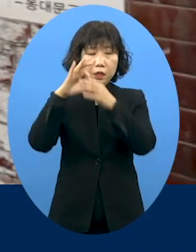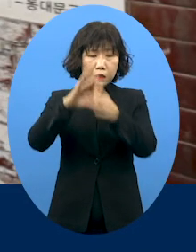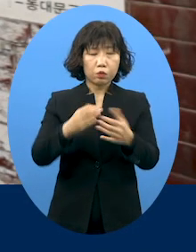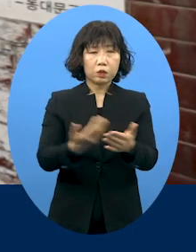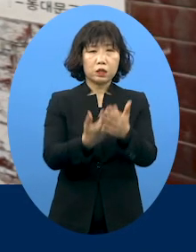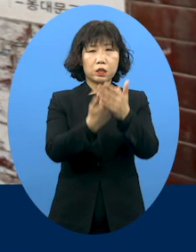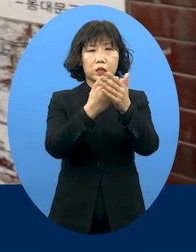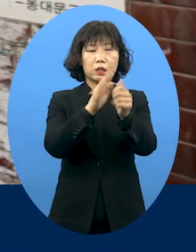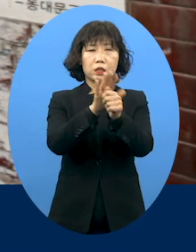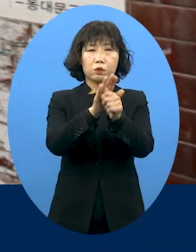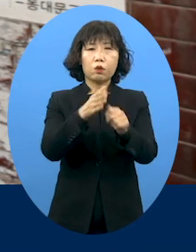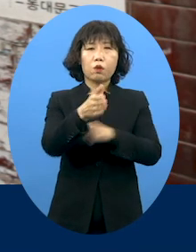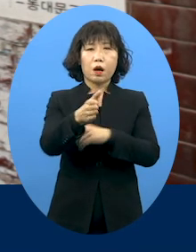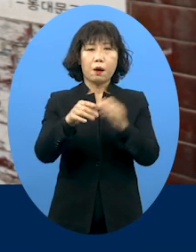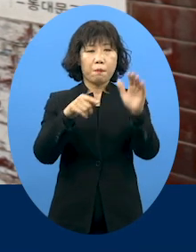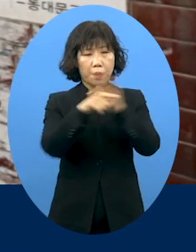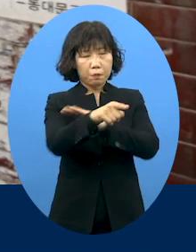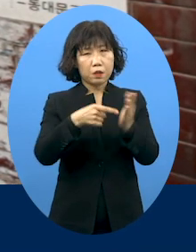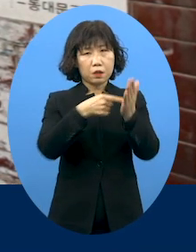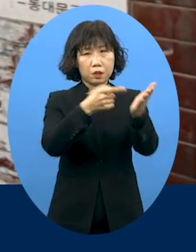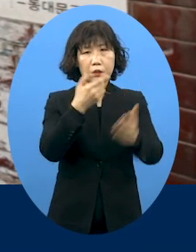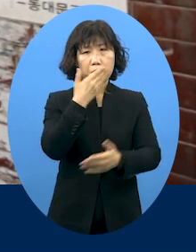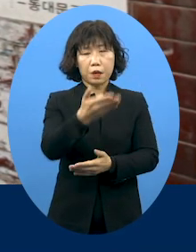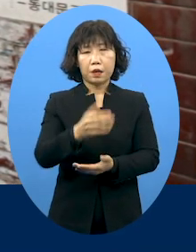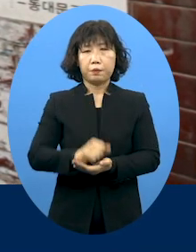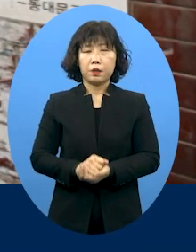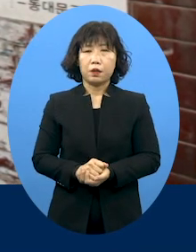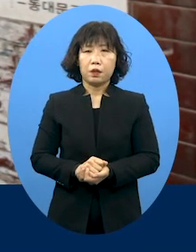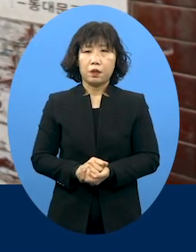지속가능 도시과 를 직접 방문해 신청하면 됩니다